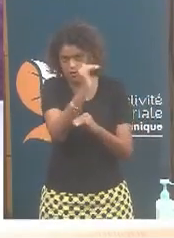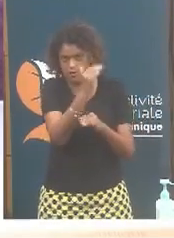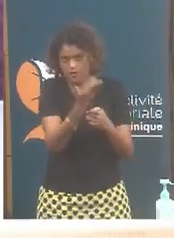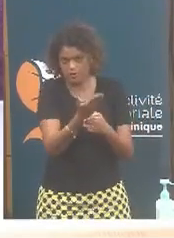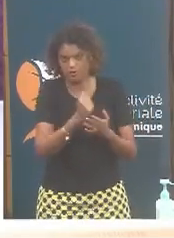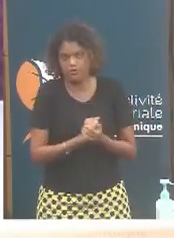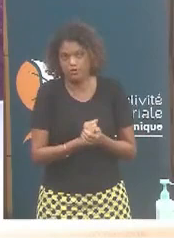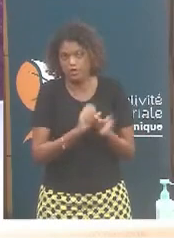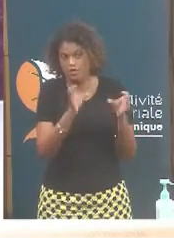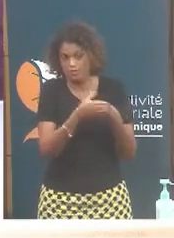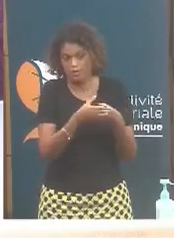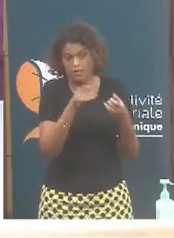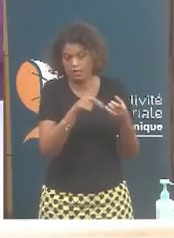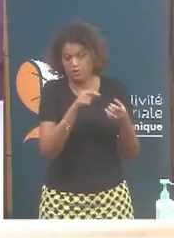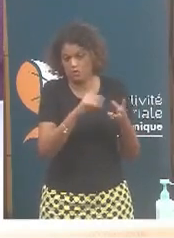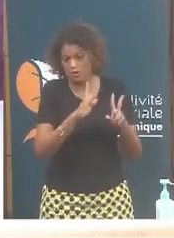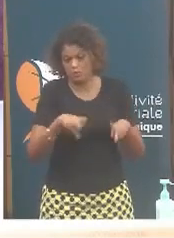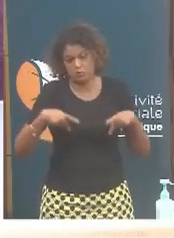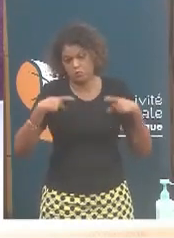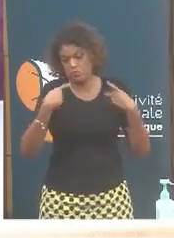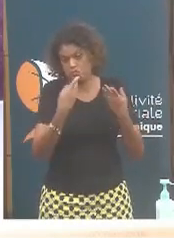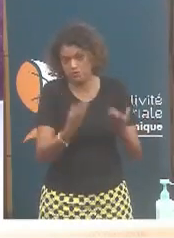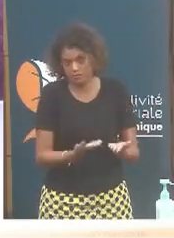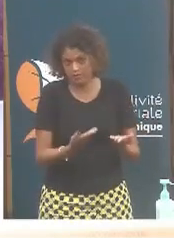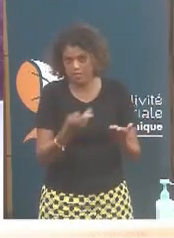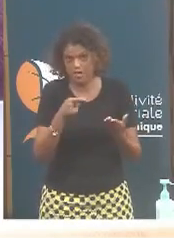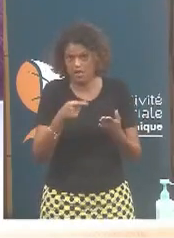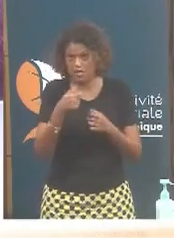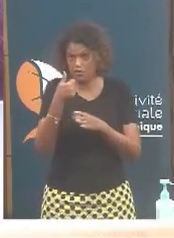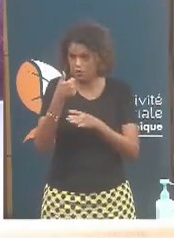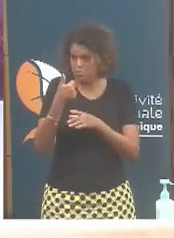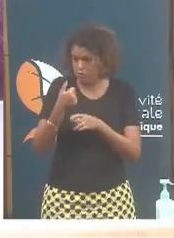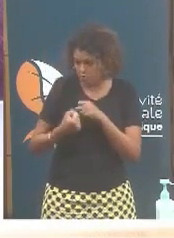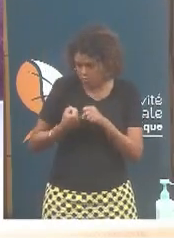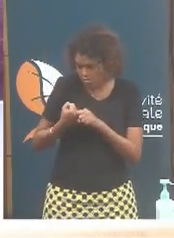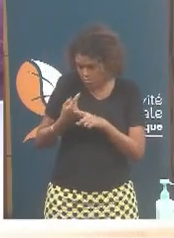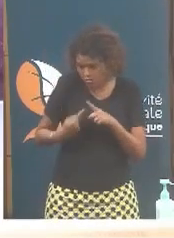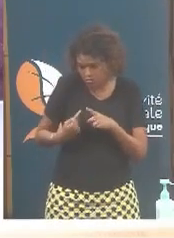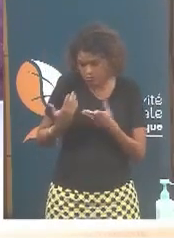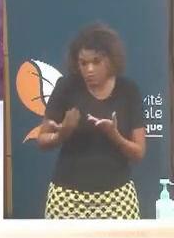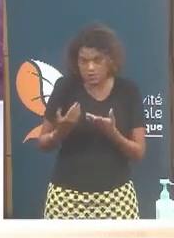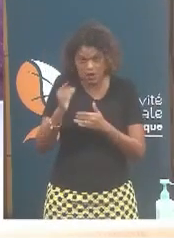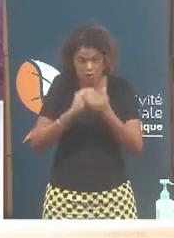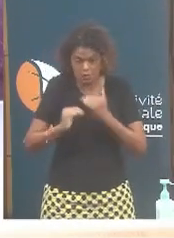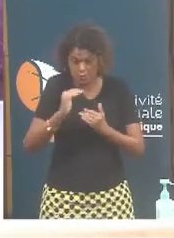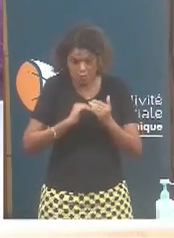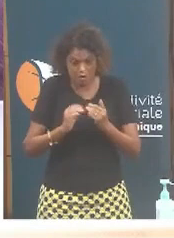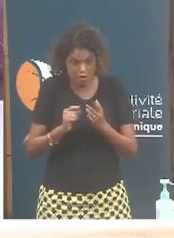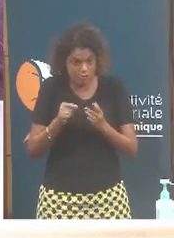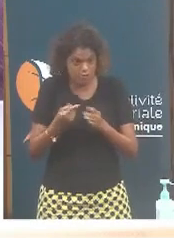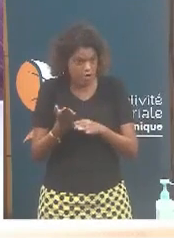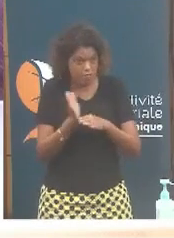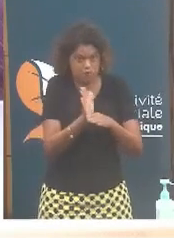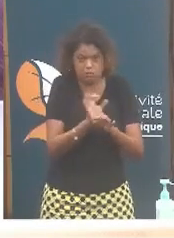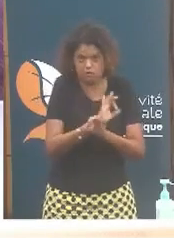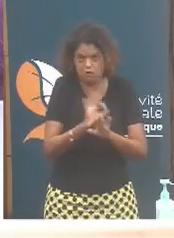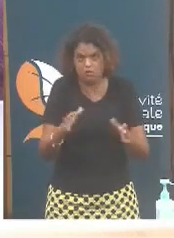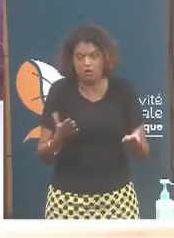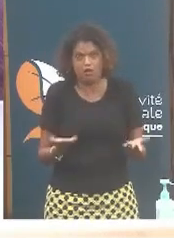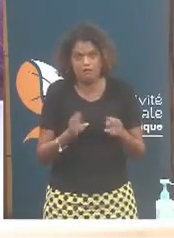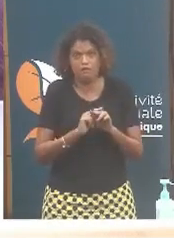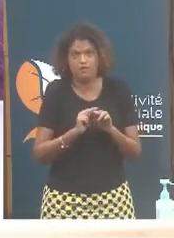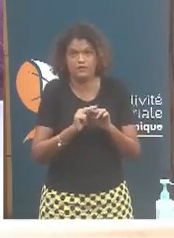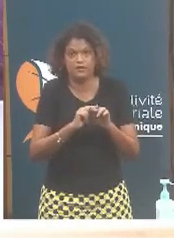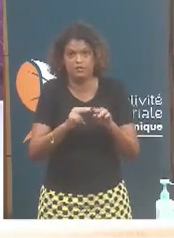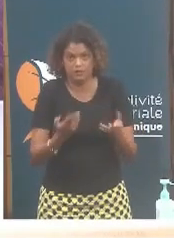vie. J'ai vu que depuis 1 an et demi, on n'en parle plus. Aucun programme n'a été présenté devant notre plénière de